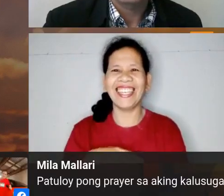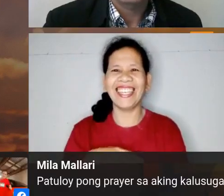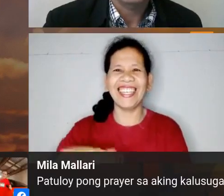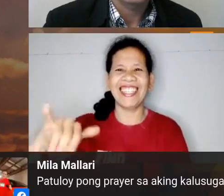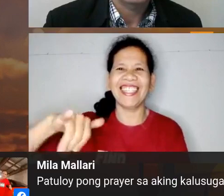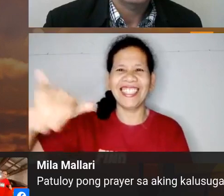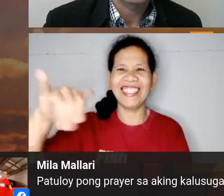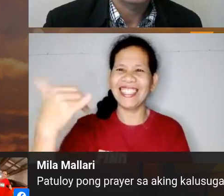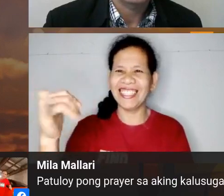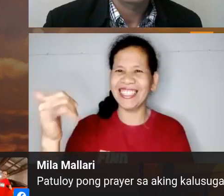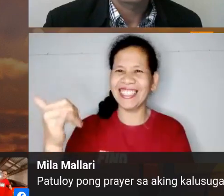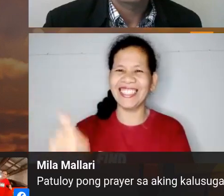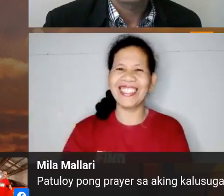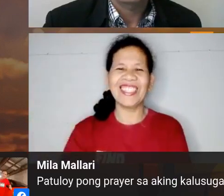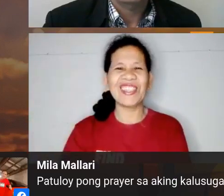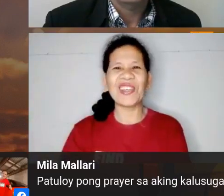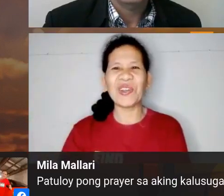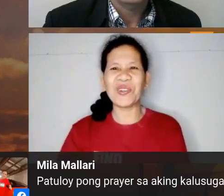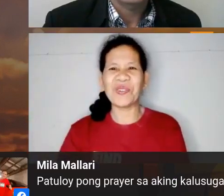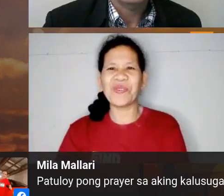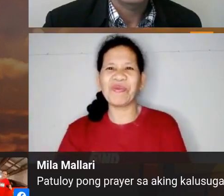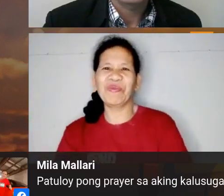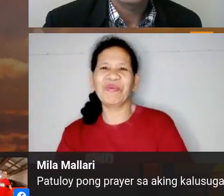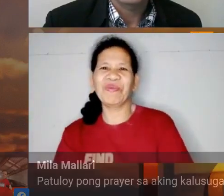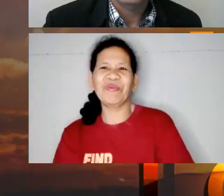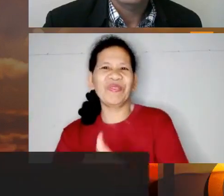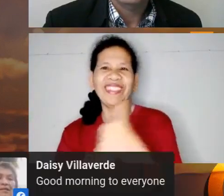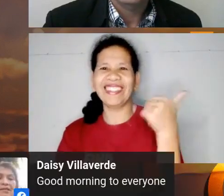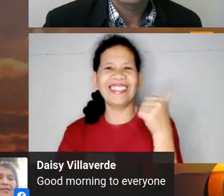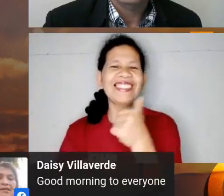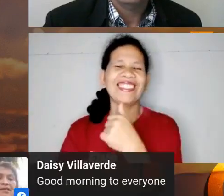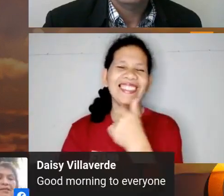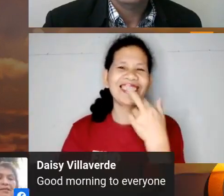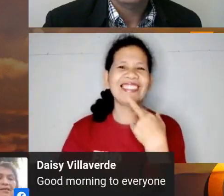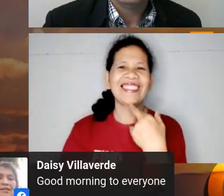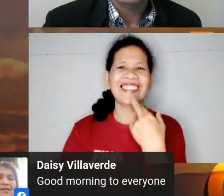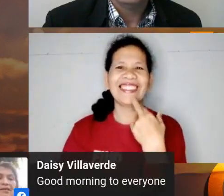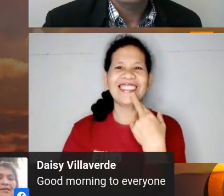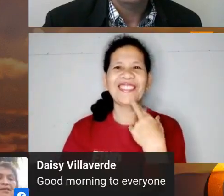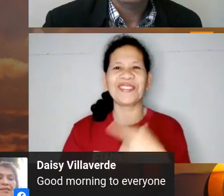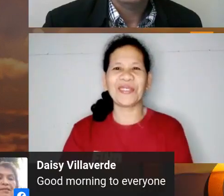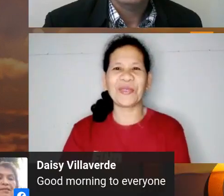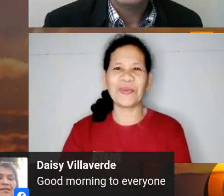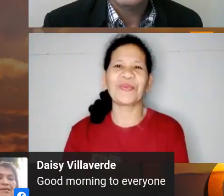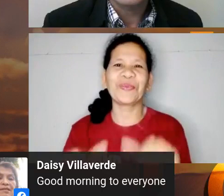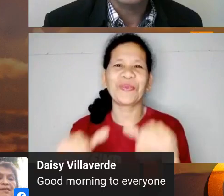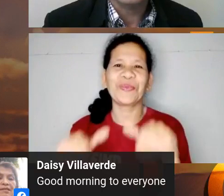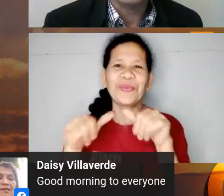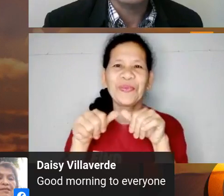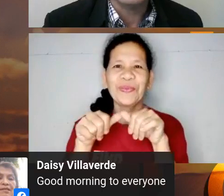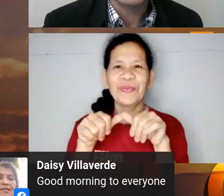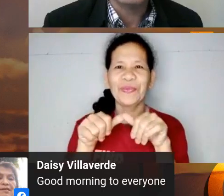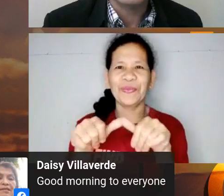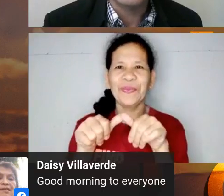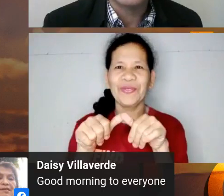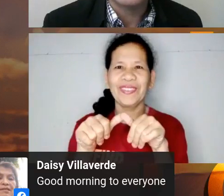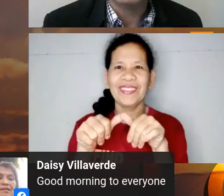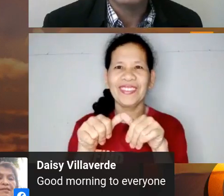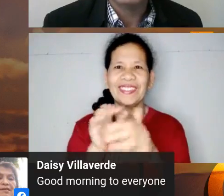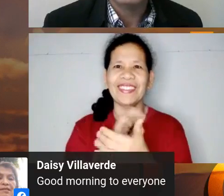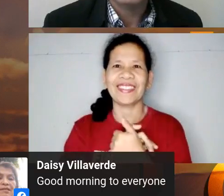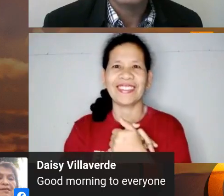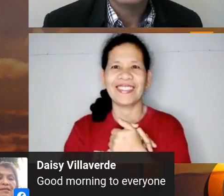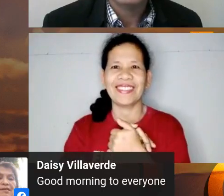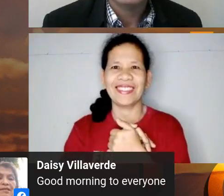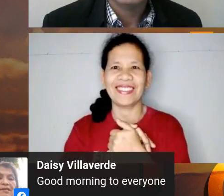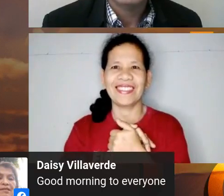Mayroong maganda pulangan at mayroong dilawan. Okay? So tuloy-tuloy po tayo at diyan na sinasin patulayan.